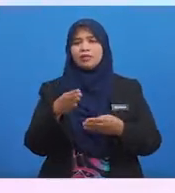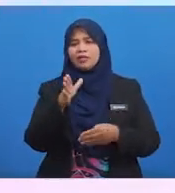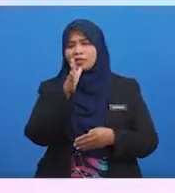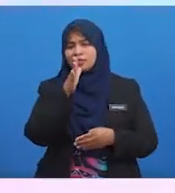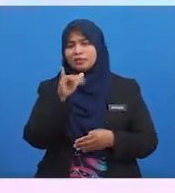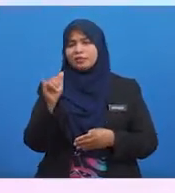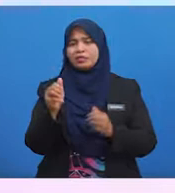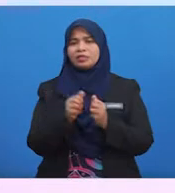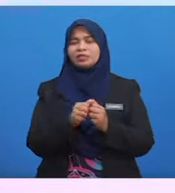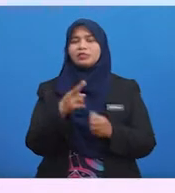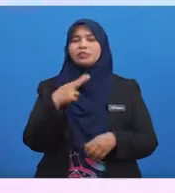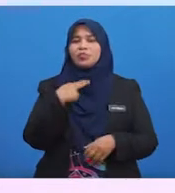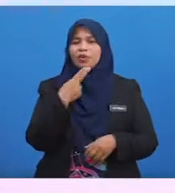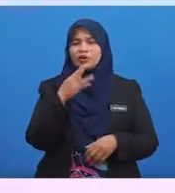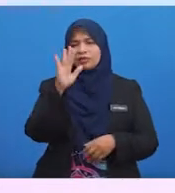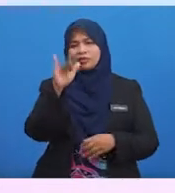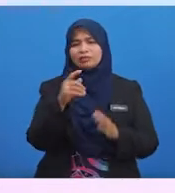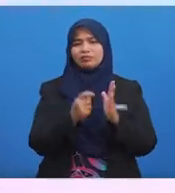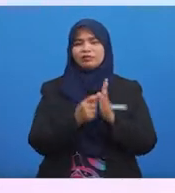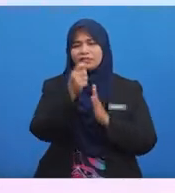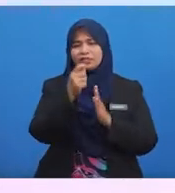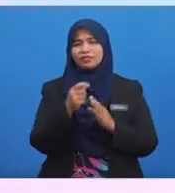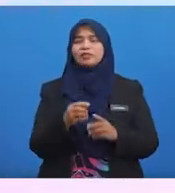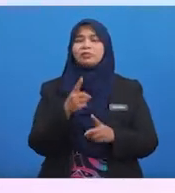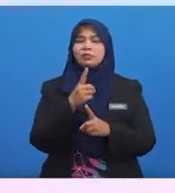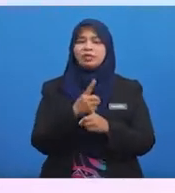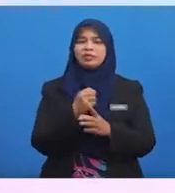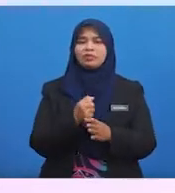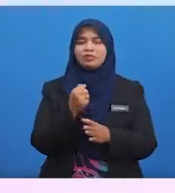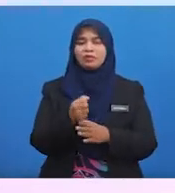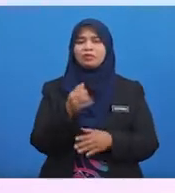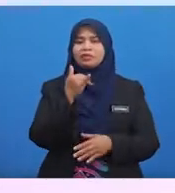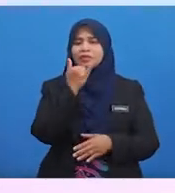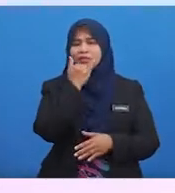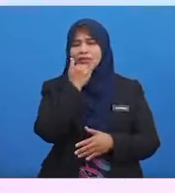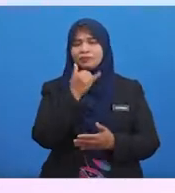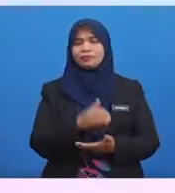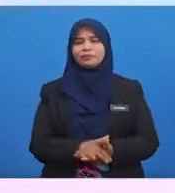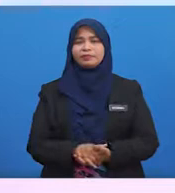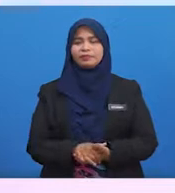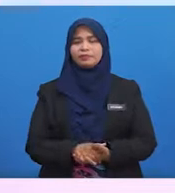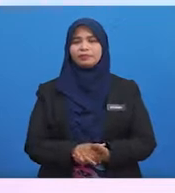nada suara yang tinggi betul atau salah jawabannya